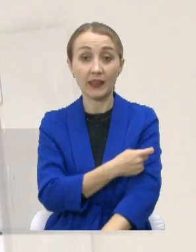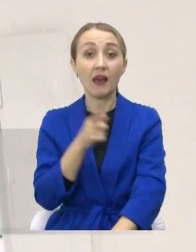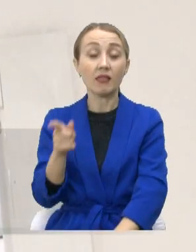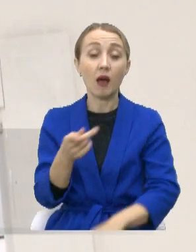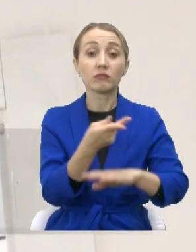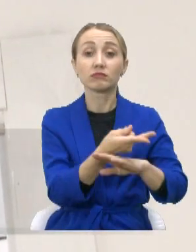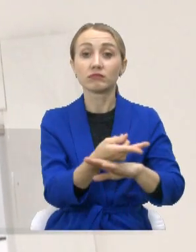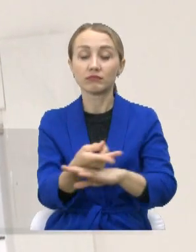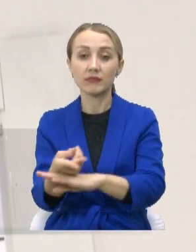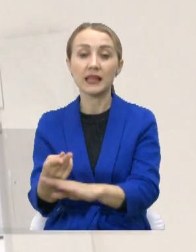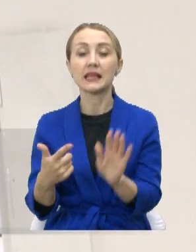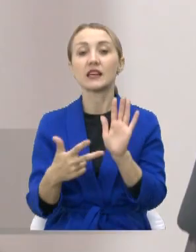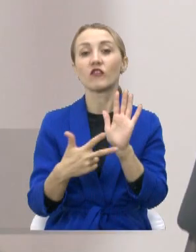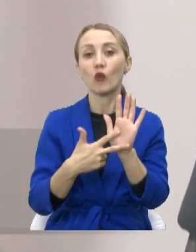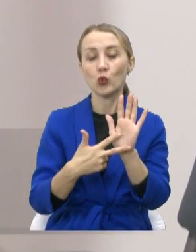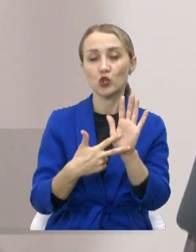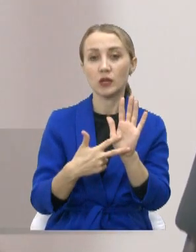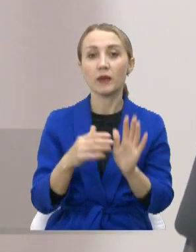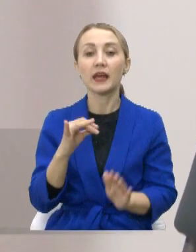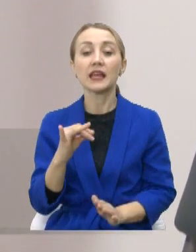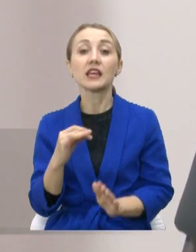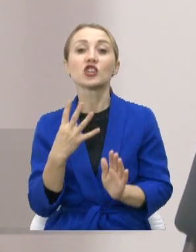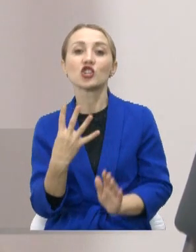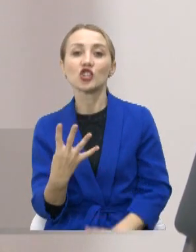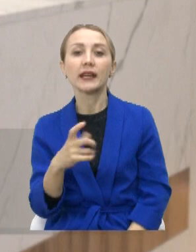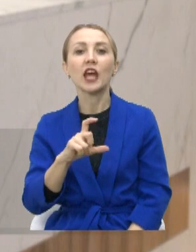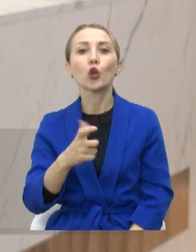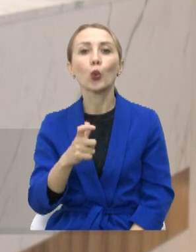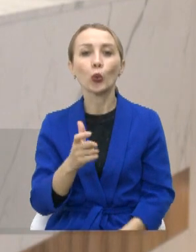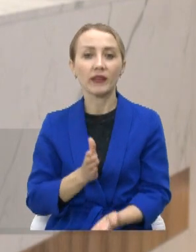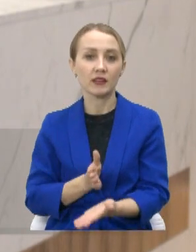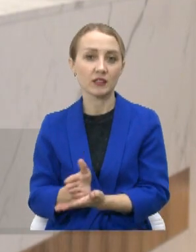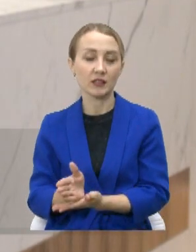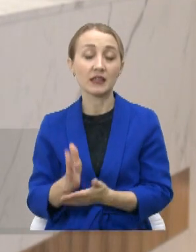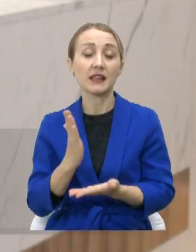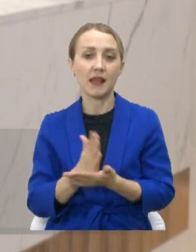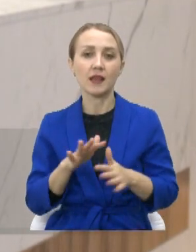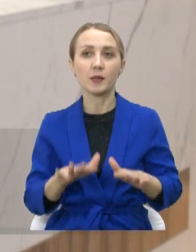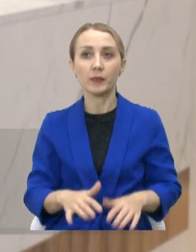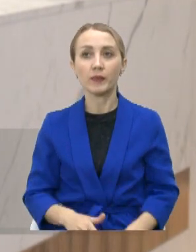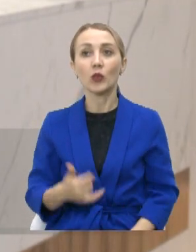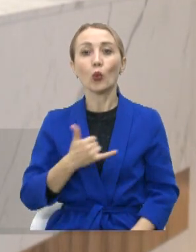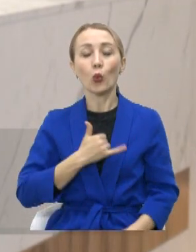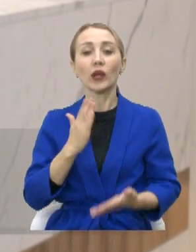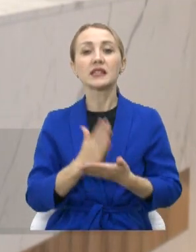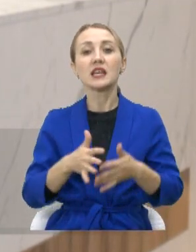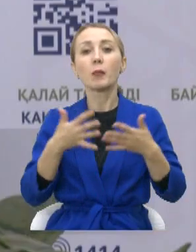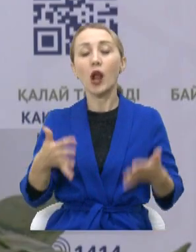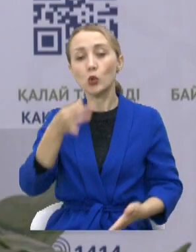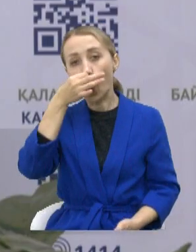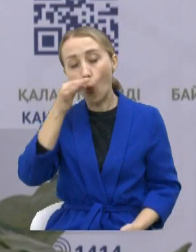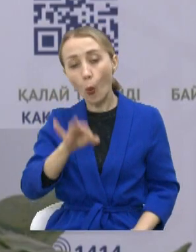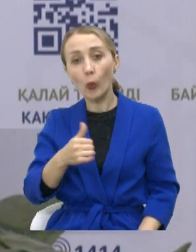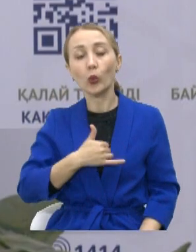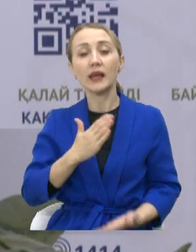мест по терапевтическому и 4 по хирургическому направлению. У нас уже есть большой опыт. Мы открывали такие клиники уже и в